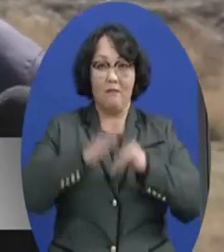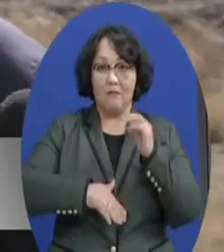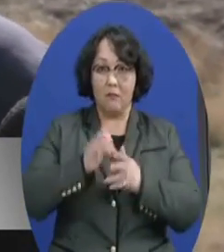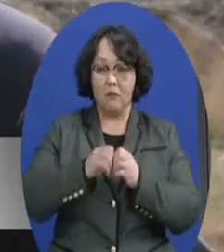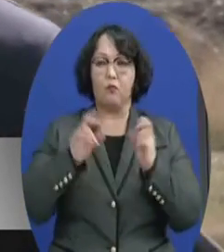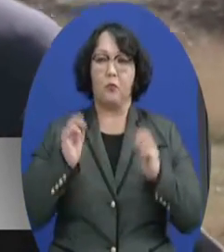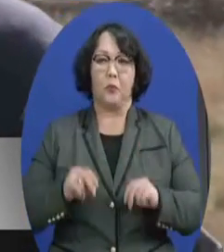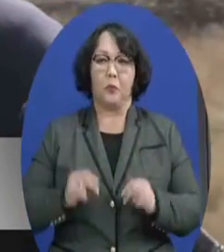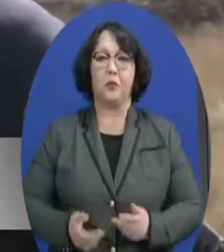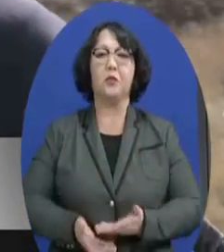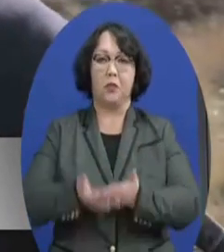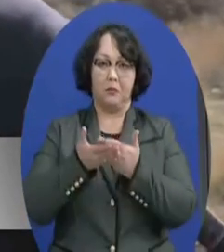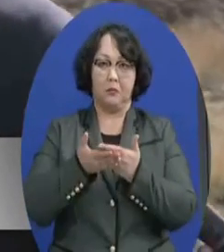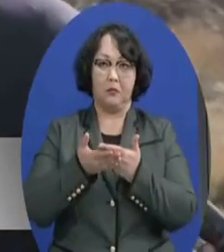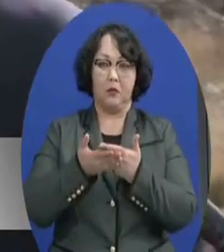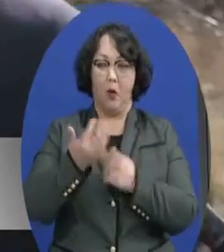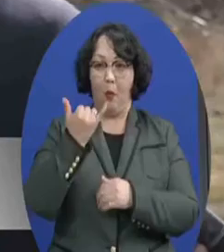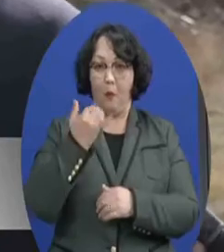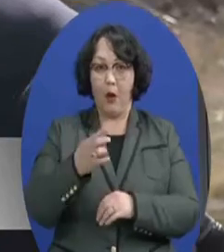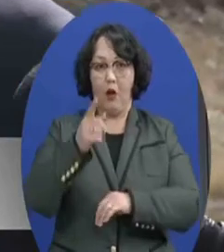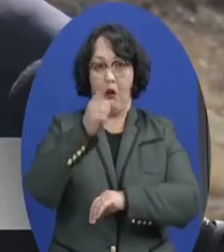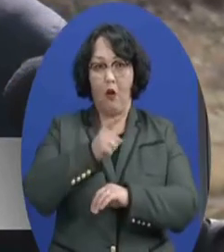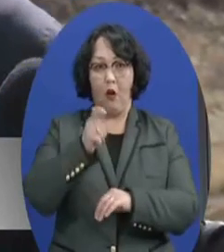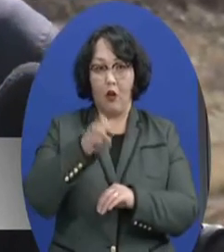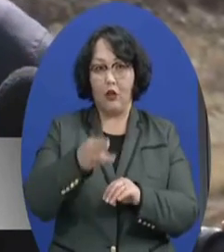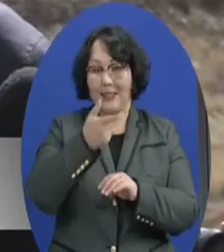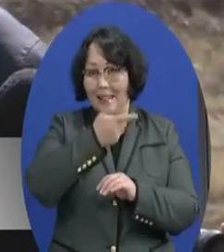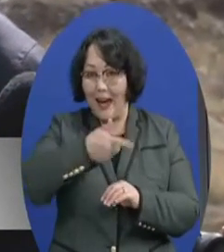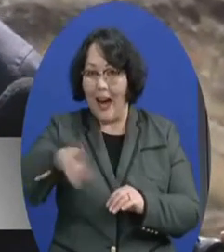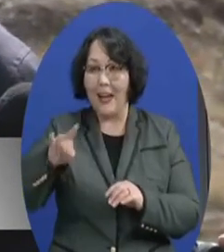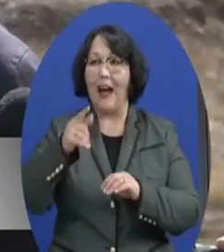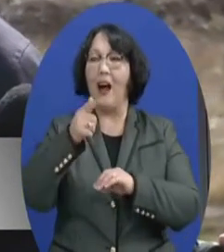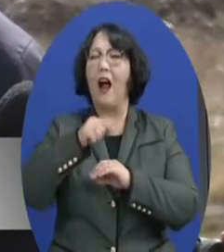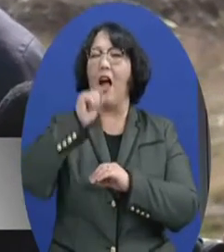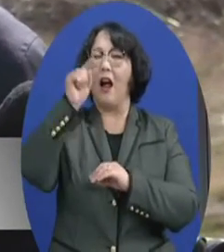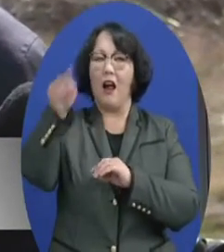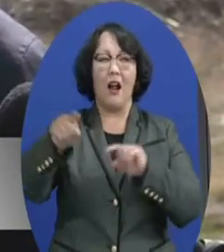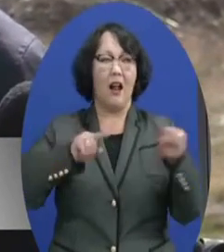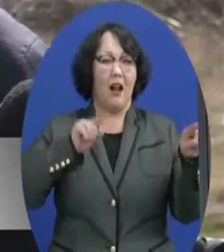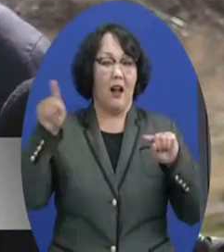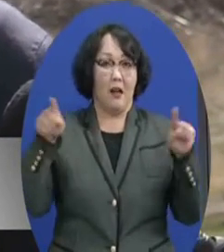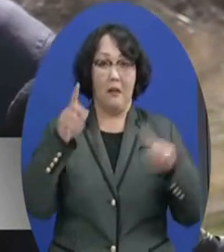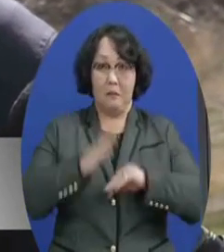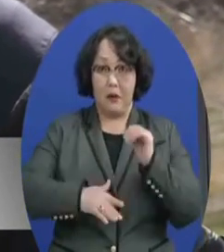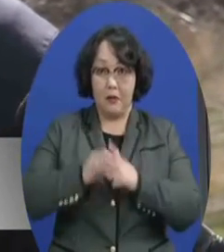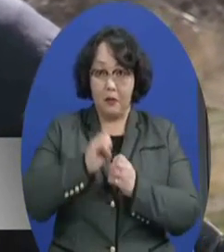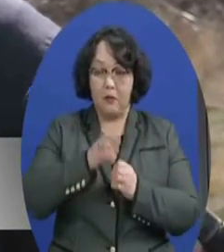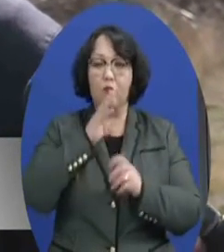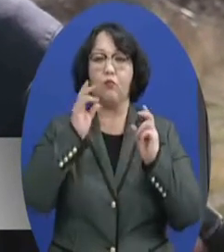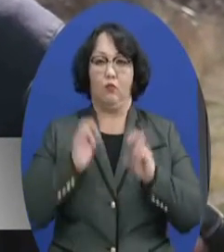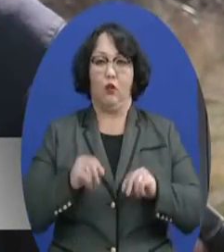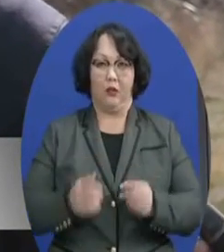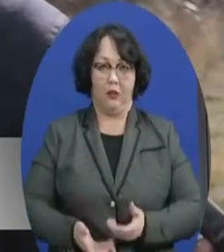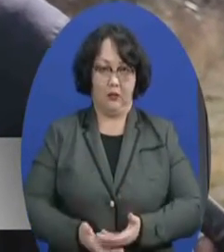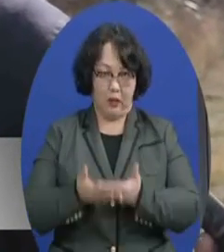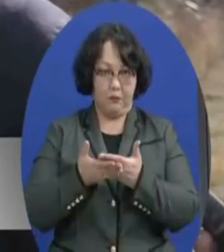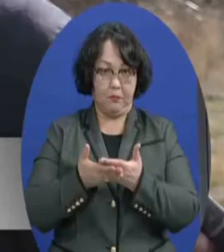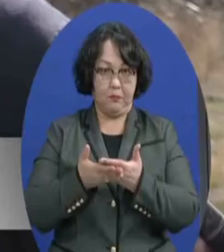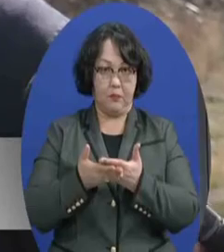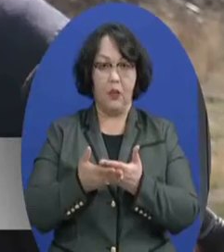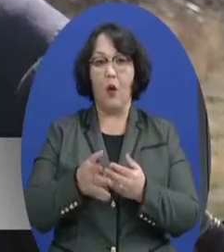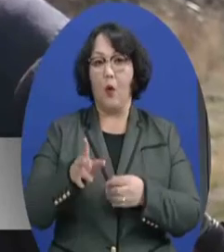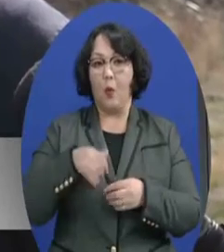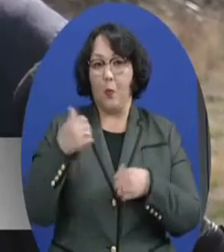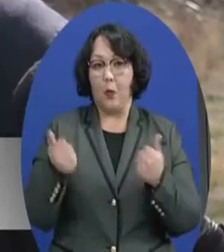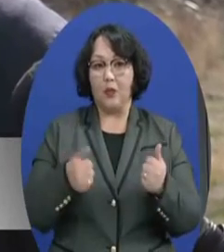Хоёрдугаар Улаанбаатар хотоос гаруул дэмжнэ. За дээрэс нь мэдээж одоо